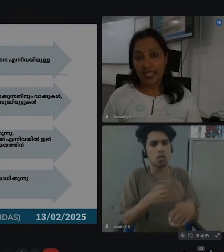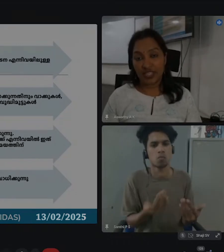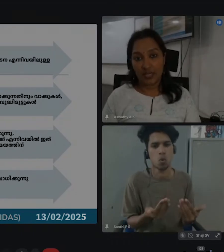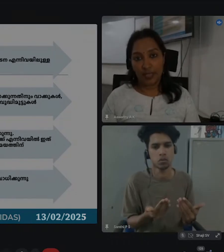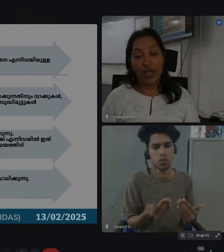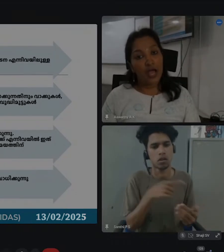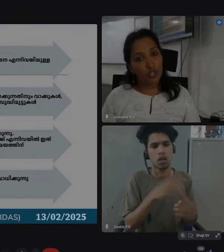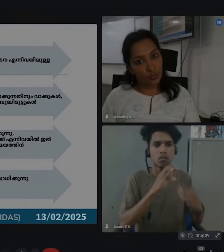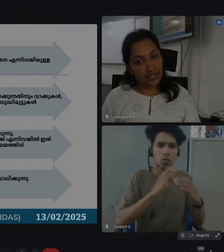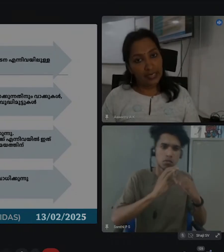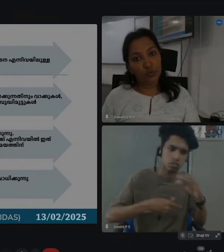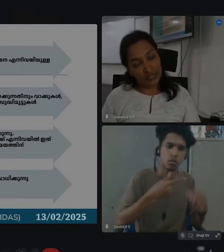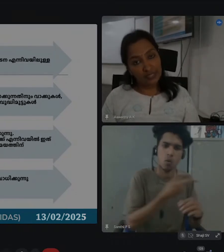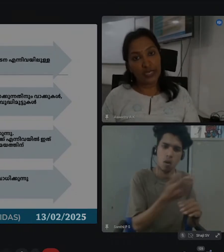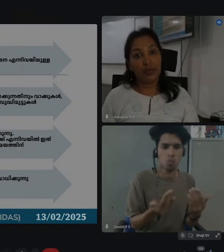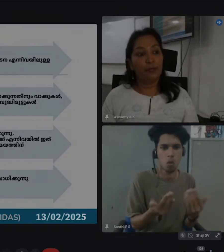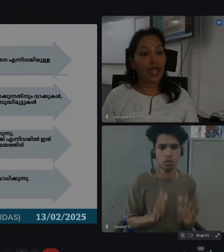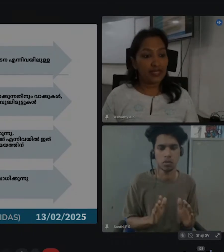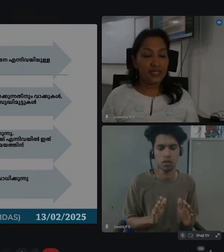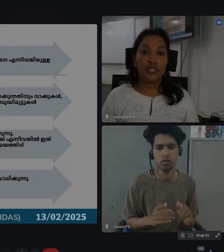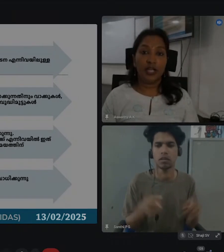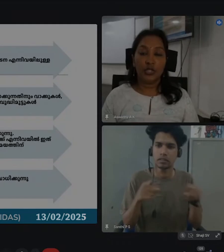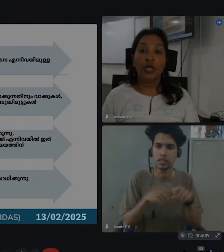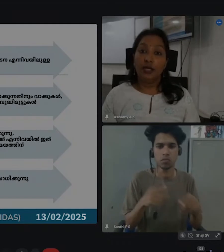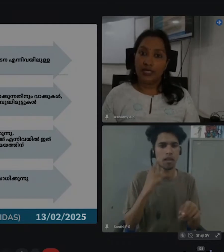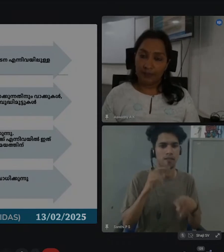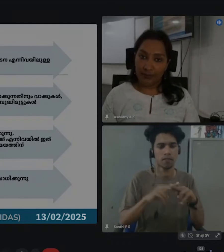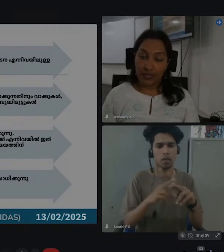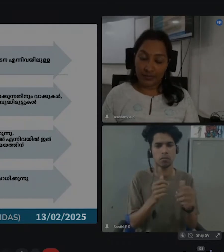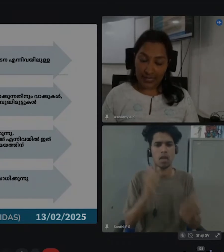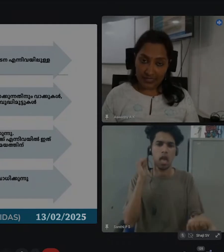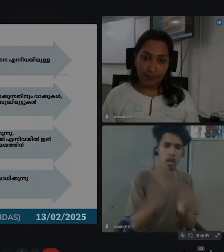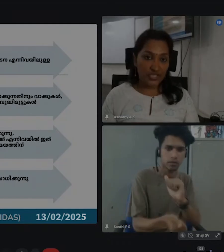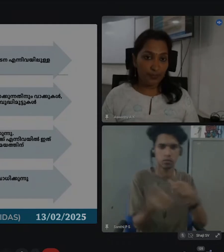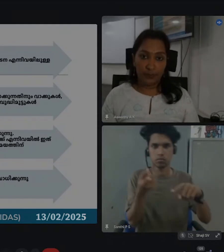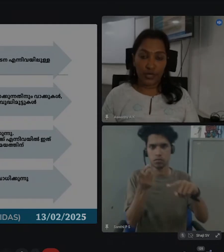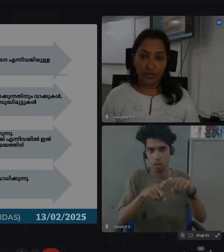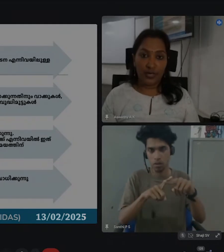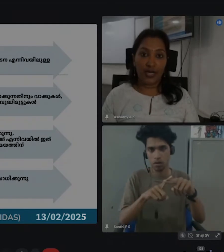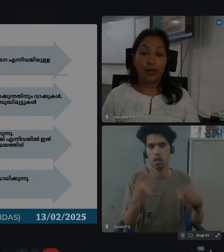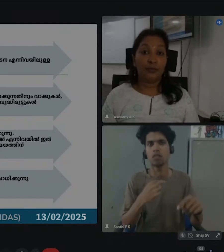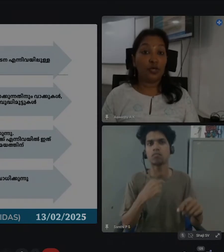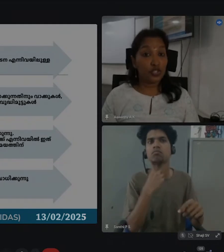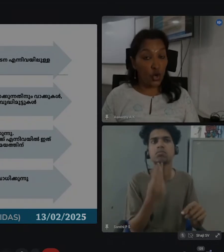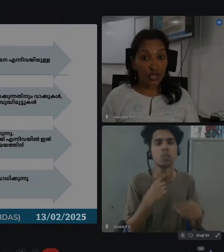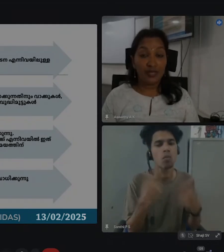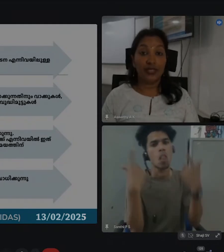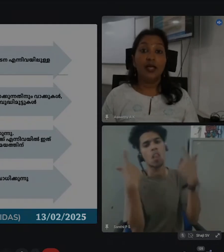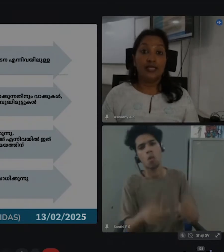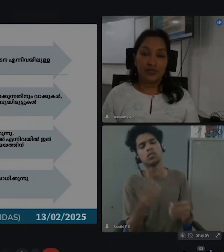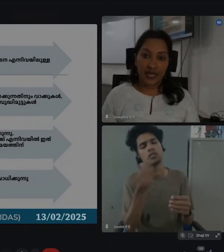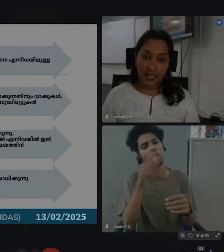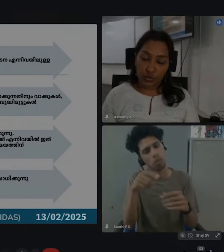പ്രശ്നങ്ങളാണ് ഈ ആശയവിനിമയം. അതുപോലെ തന്നെ ിലും ഇപ്പൊ ഒരു ആക്സിഡന്റ് നടന്നു സംസാരം നഷ്ടപ്പെട്ടു പോയവരുണ്ടാകാം. അതുപോലെ ഒരു സ്ട്രോക്ക്